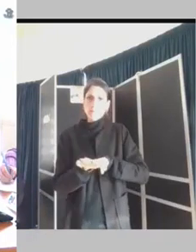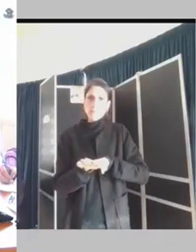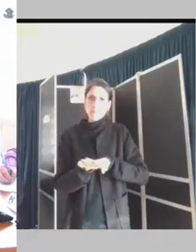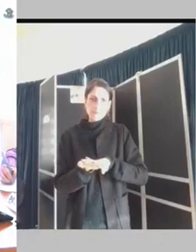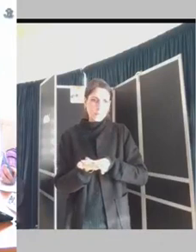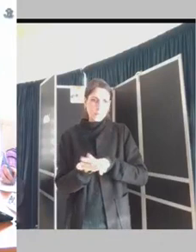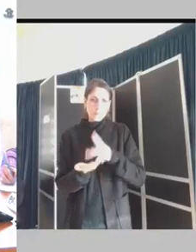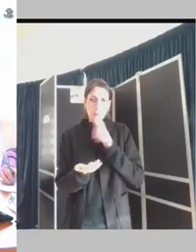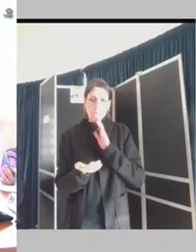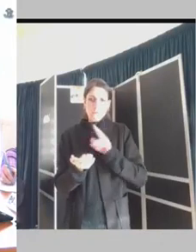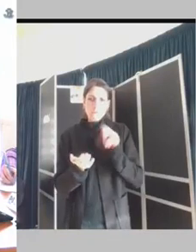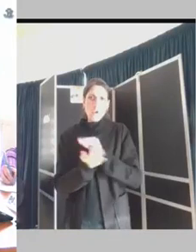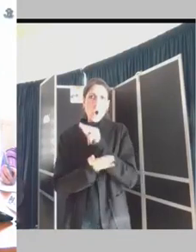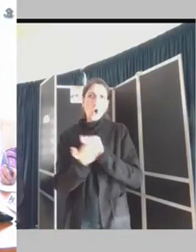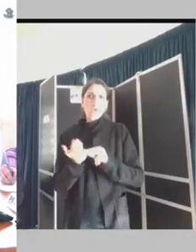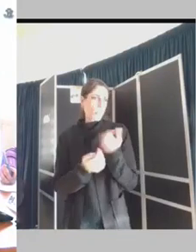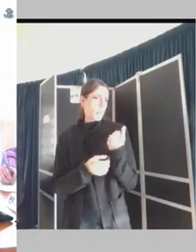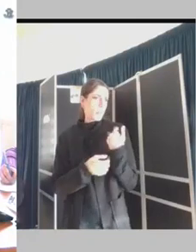Roma proprio